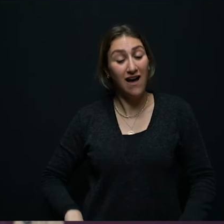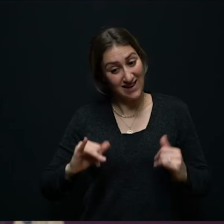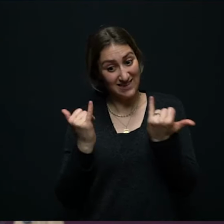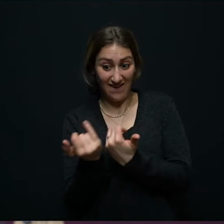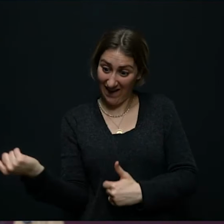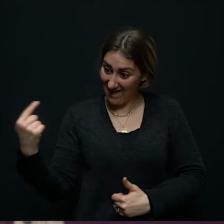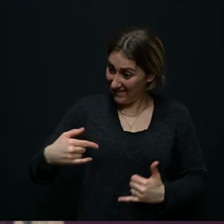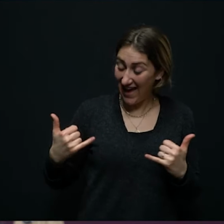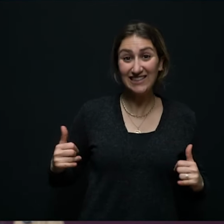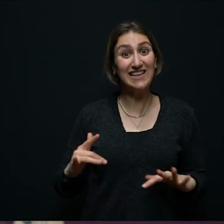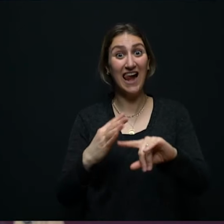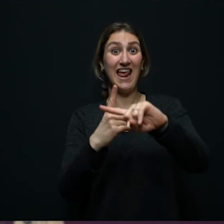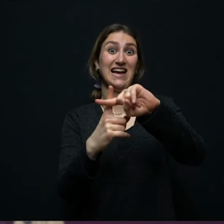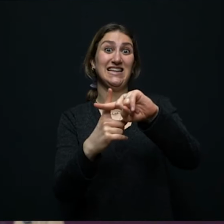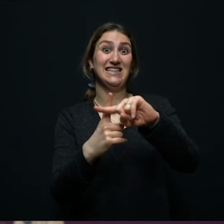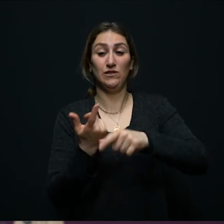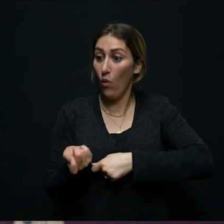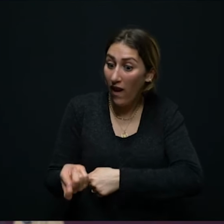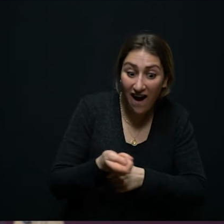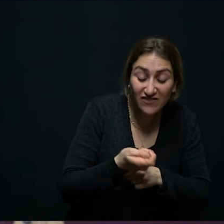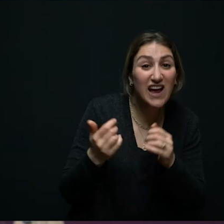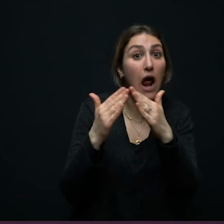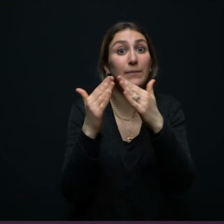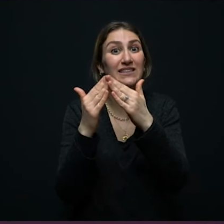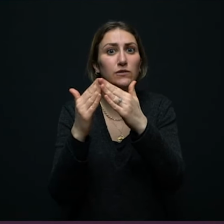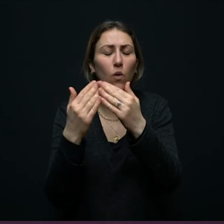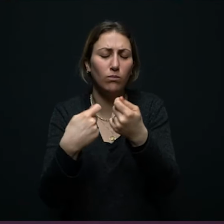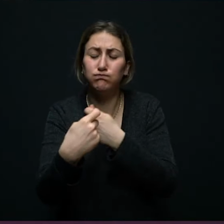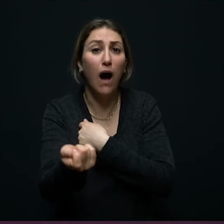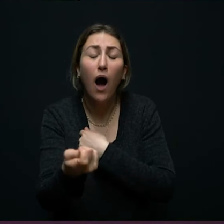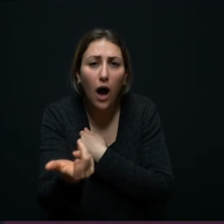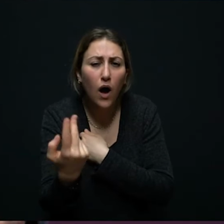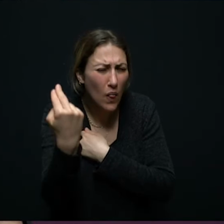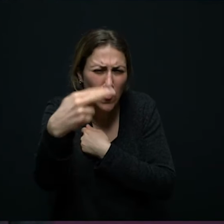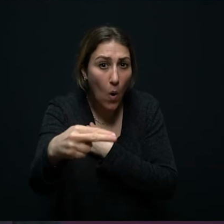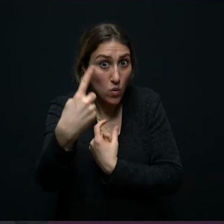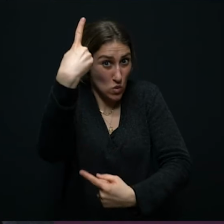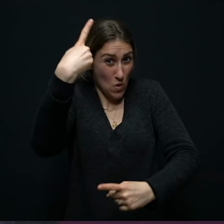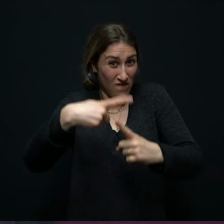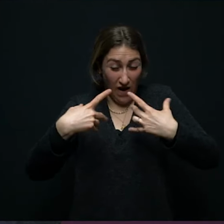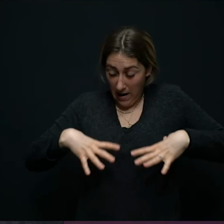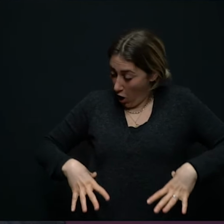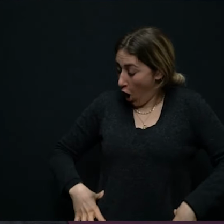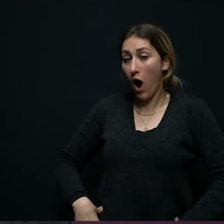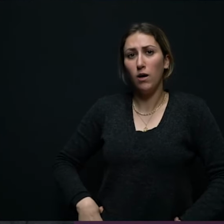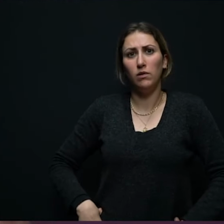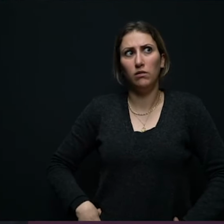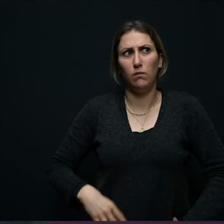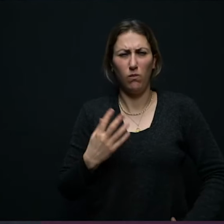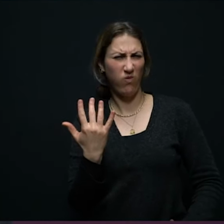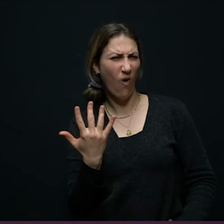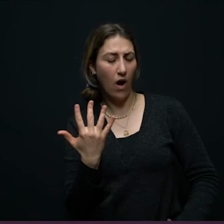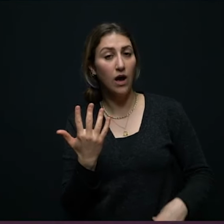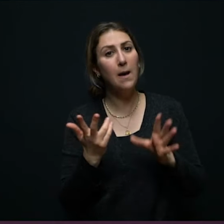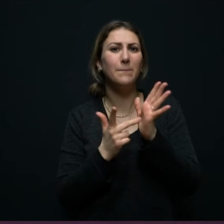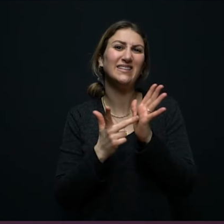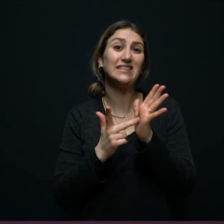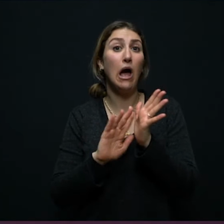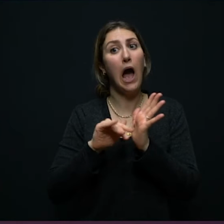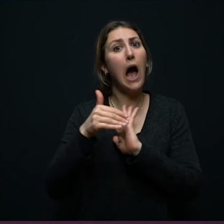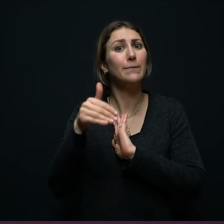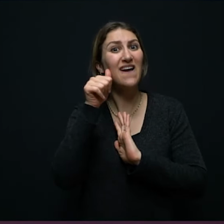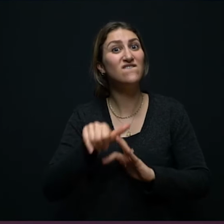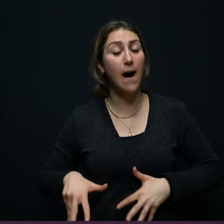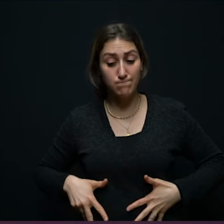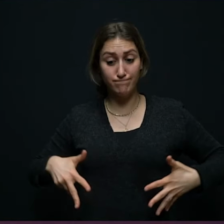on la met une fois parce que c'est une robe mise à part c'est une robe spéciale